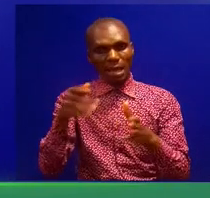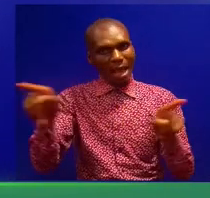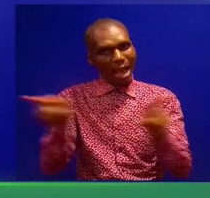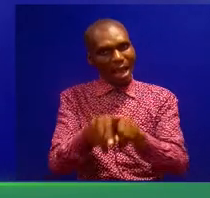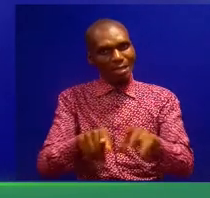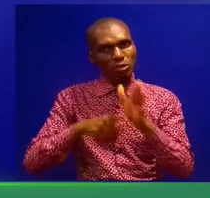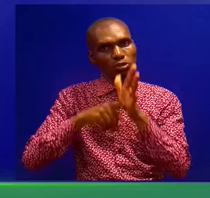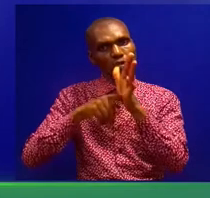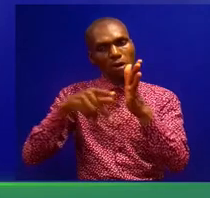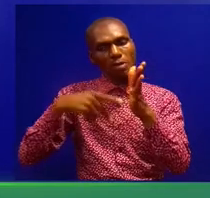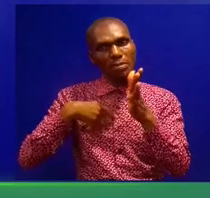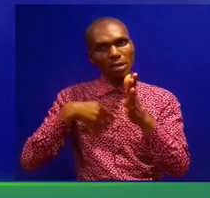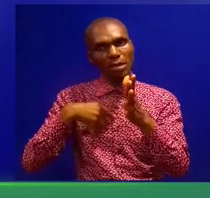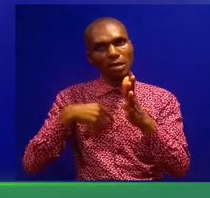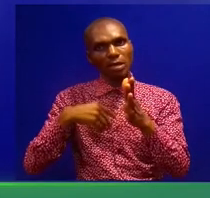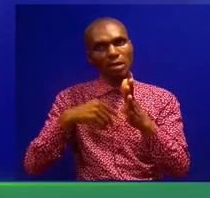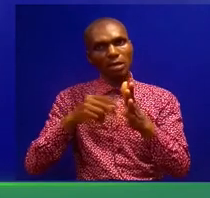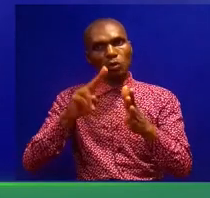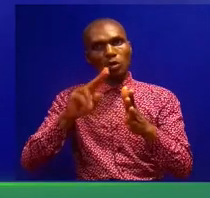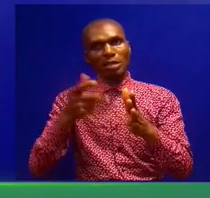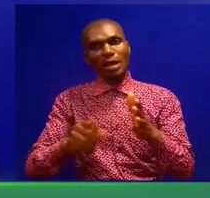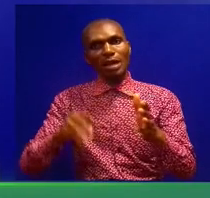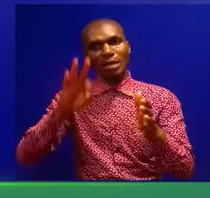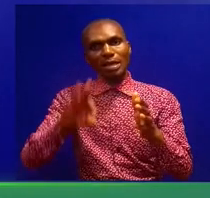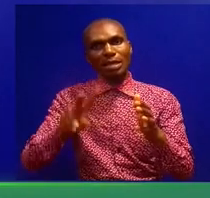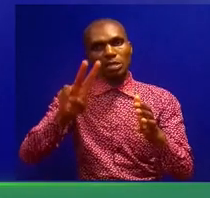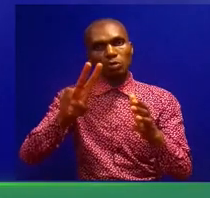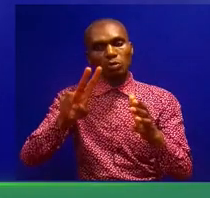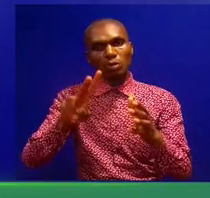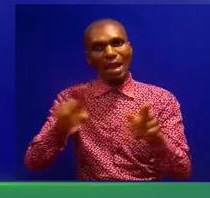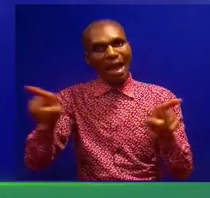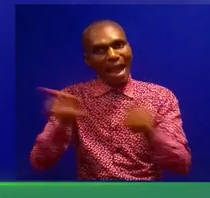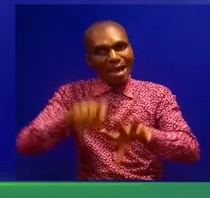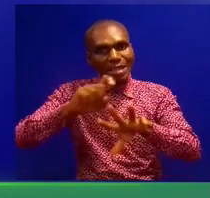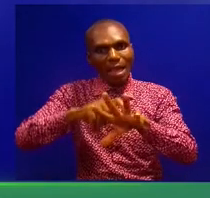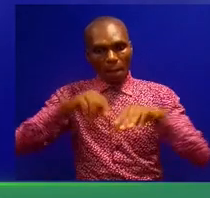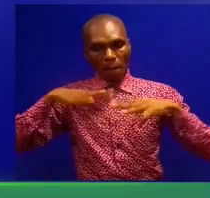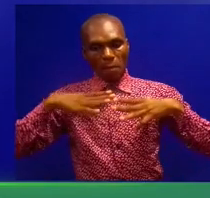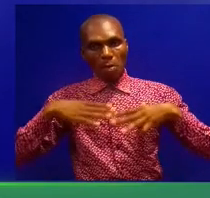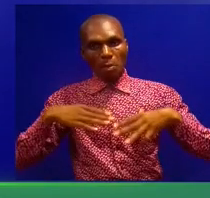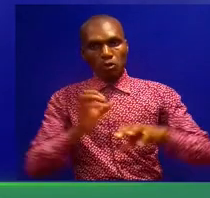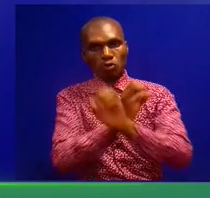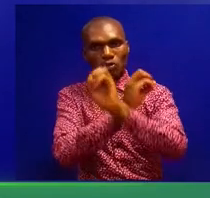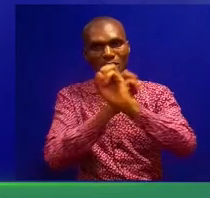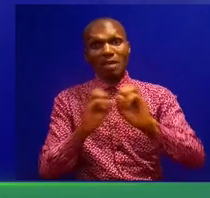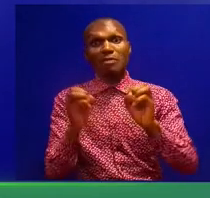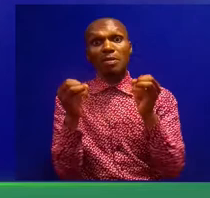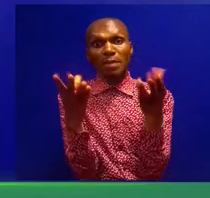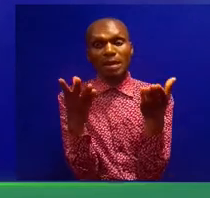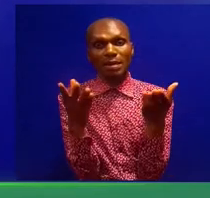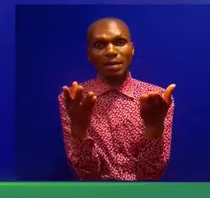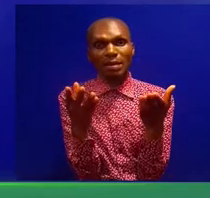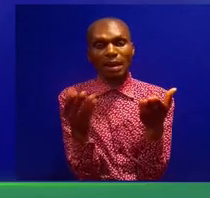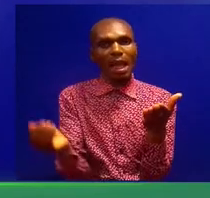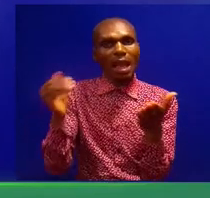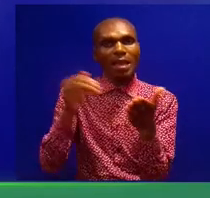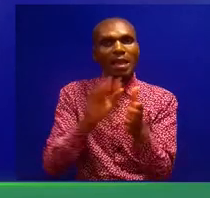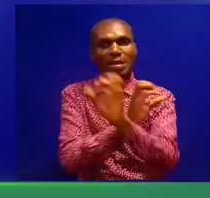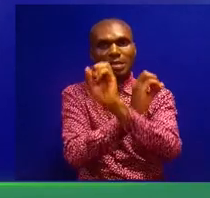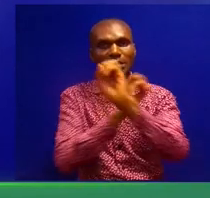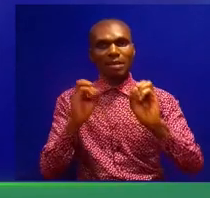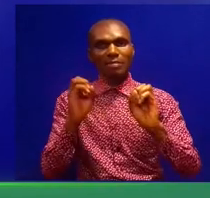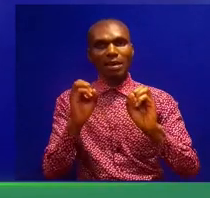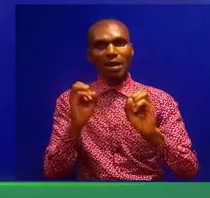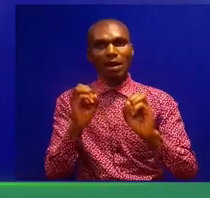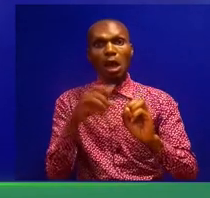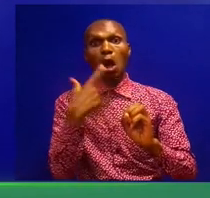mangana a 2032 revival nenga kia kera bantu bantu gotoreka asobonge na gotoreko konko bwatire